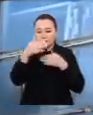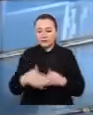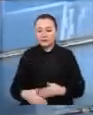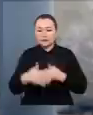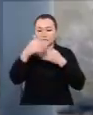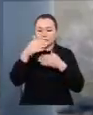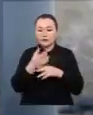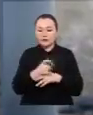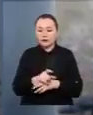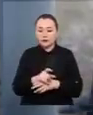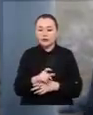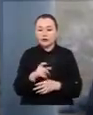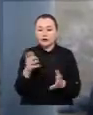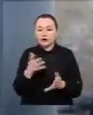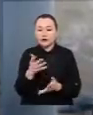Ну вот какие-то...